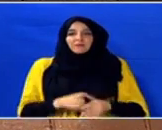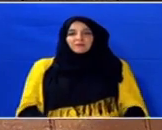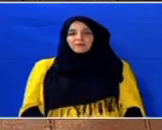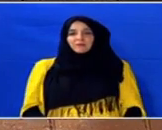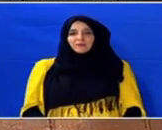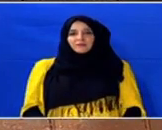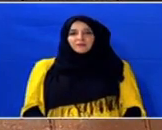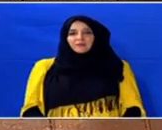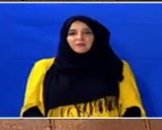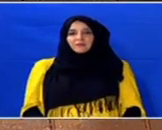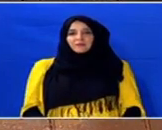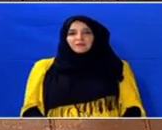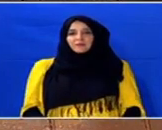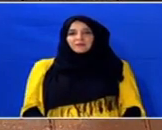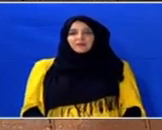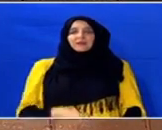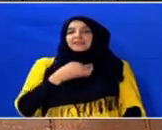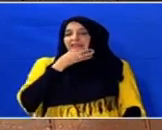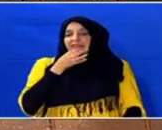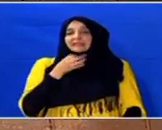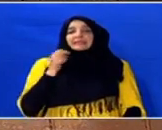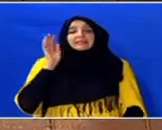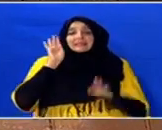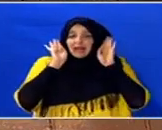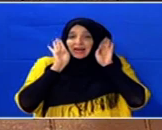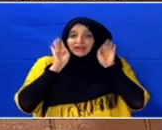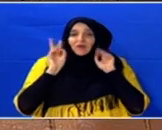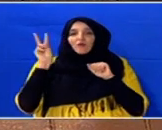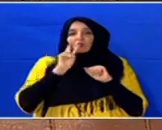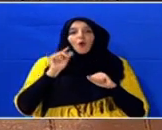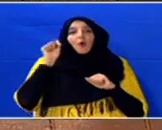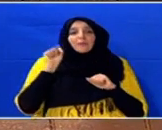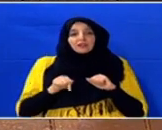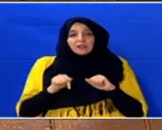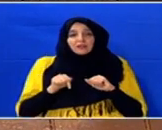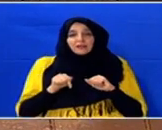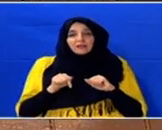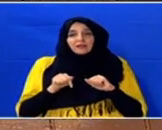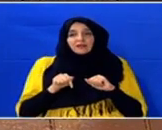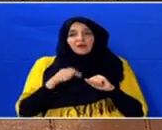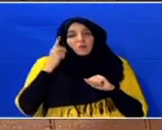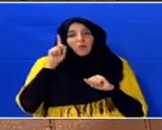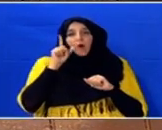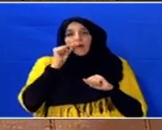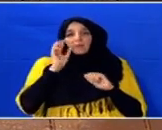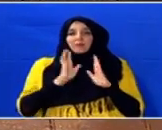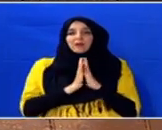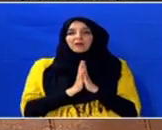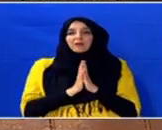توفيق، صلاة الجمعة فرض على الرجال